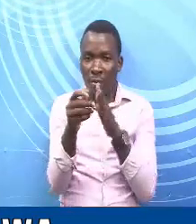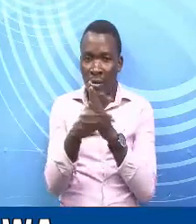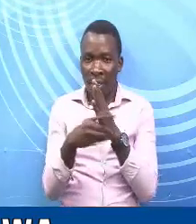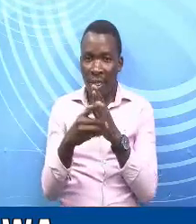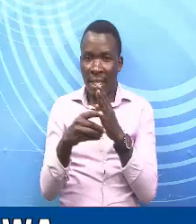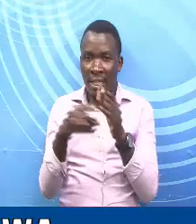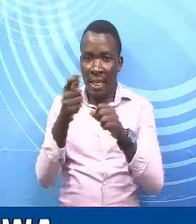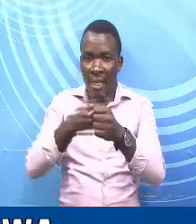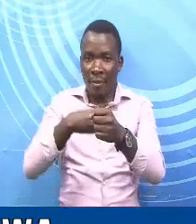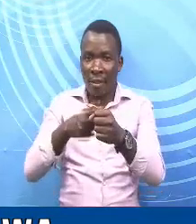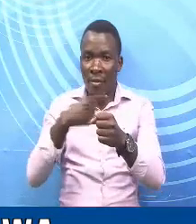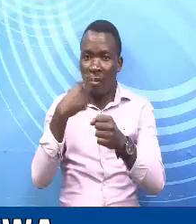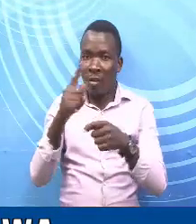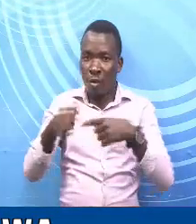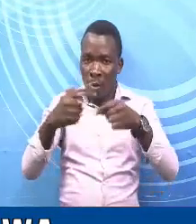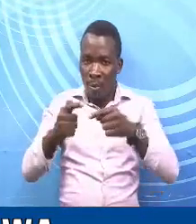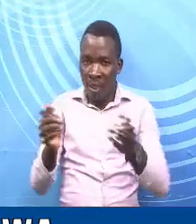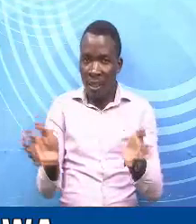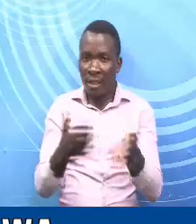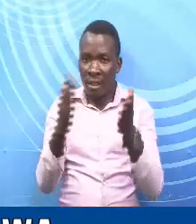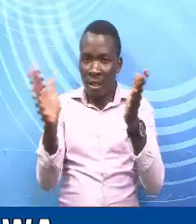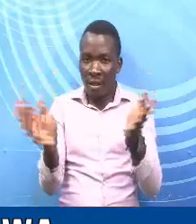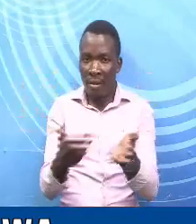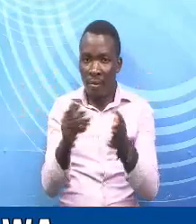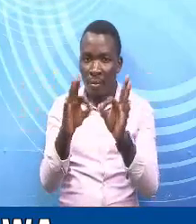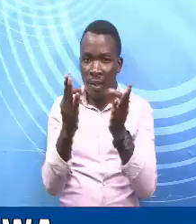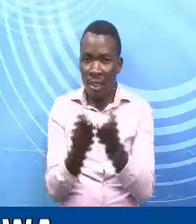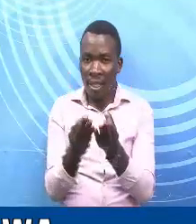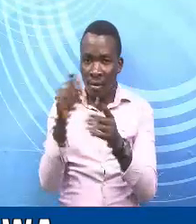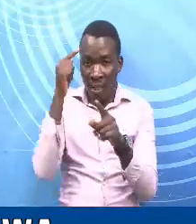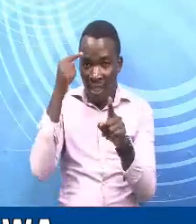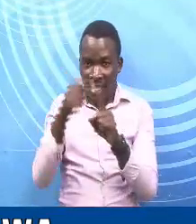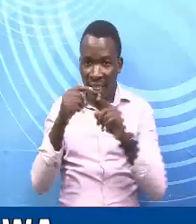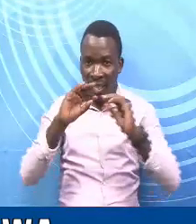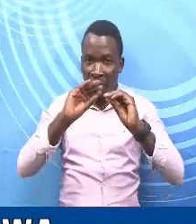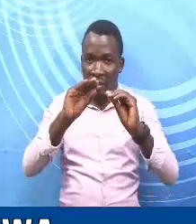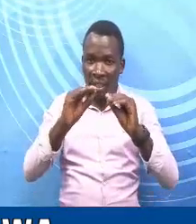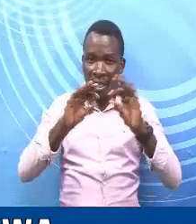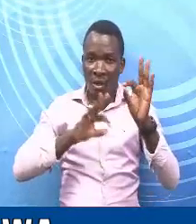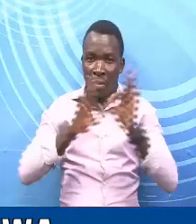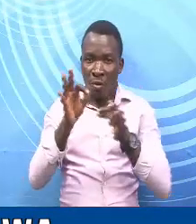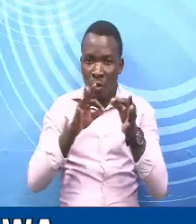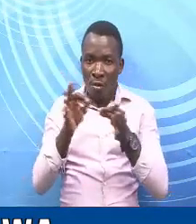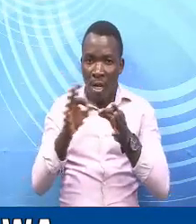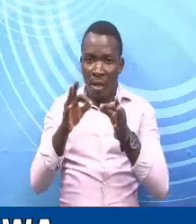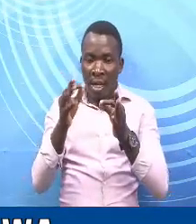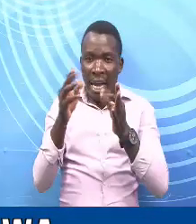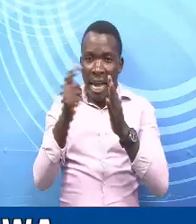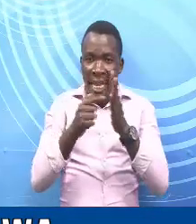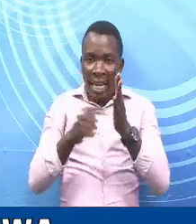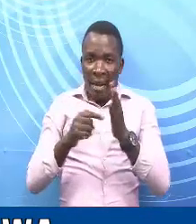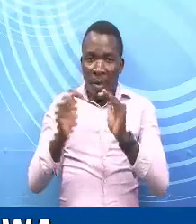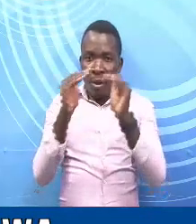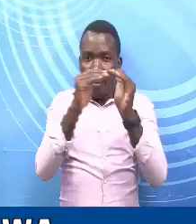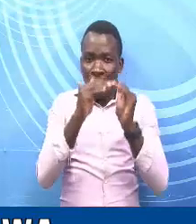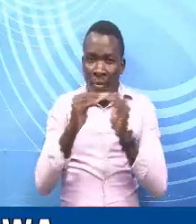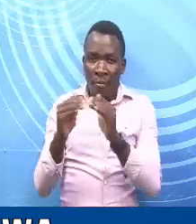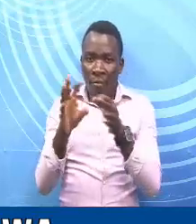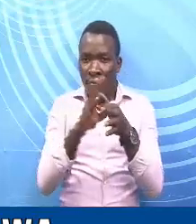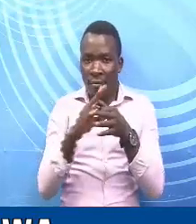ko bukomeje ubukangurambaga mu miryango bugamije kwigisha no kumvikanisha ihame ry'uburinganire n'ubwuzuzanye